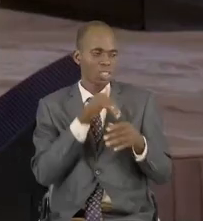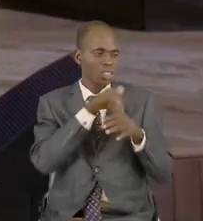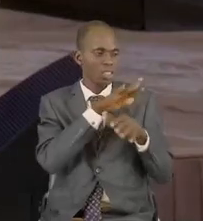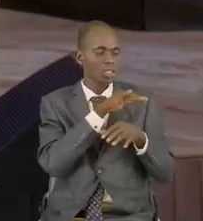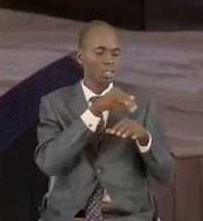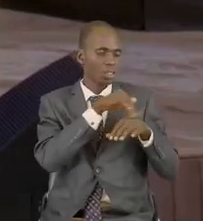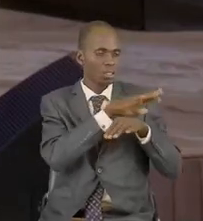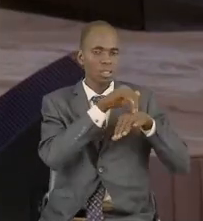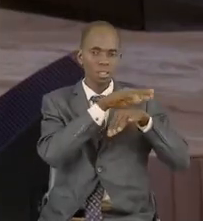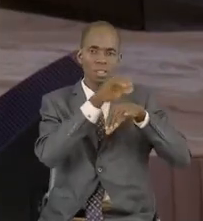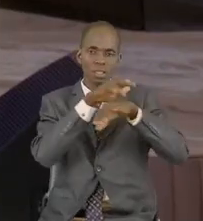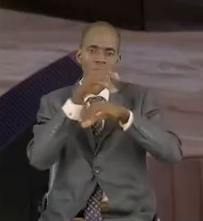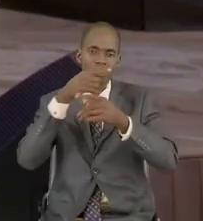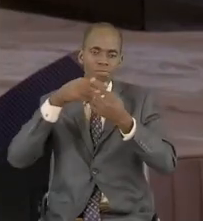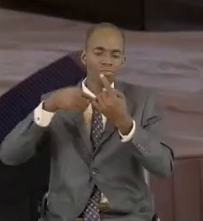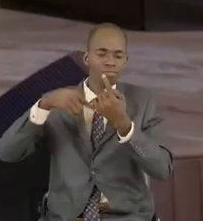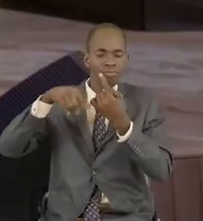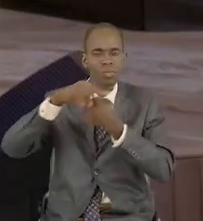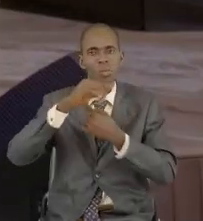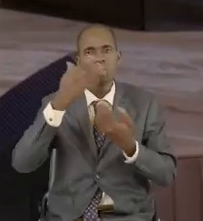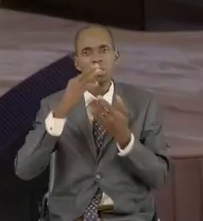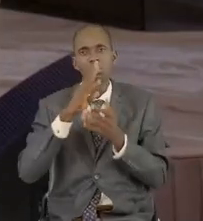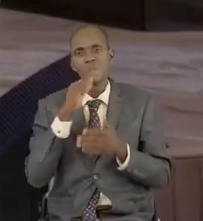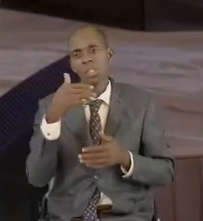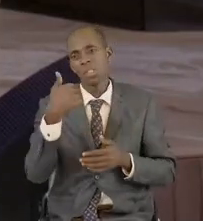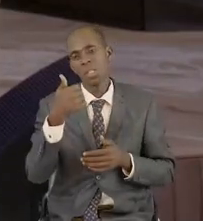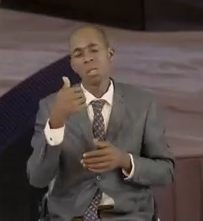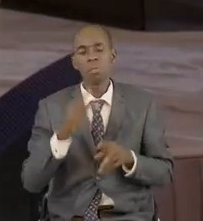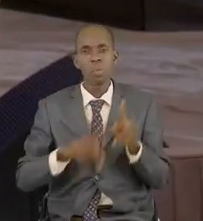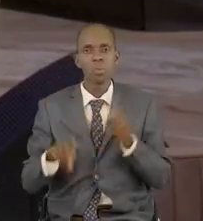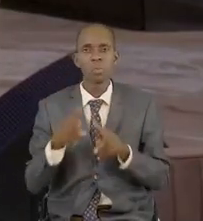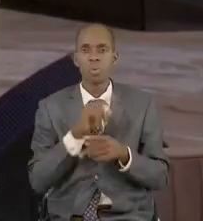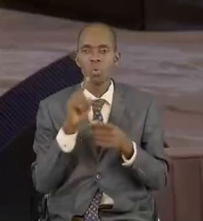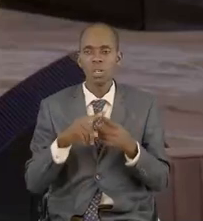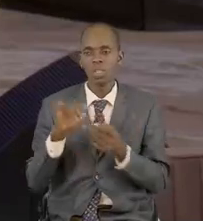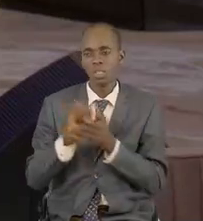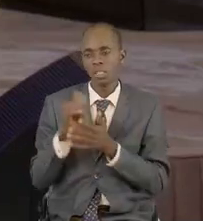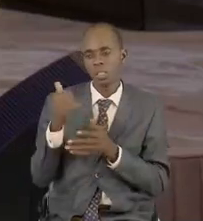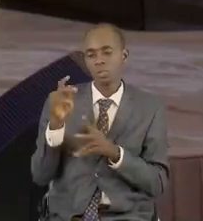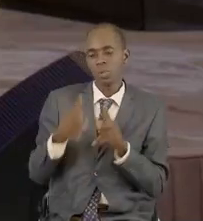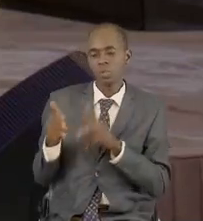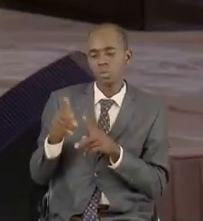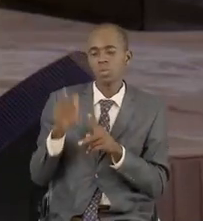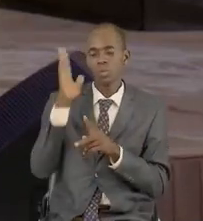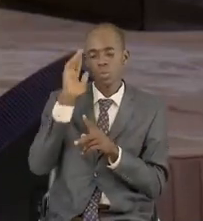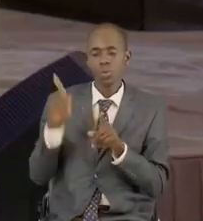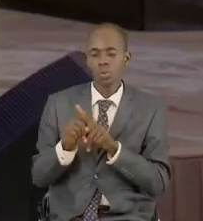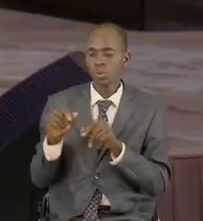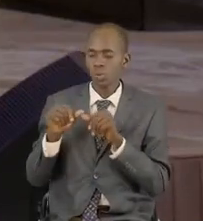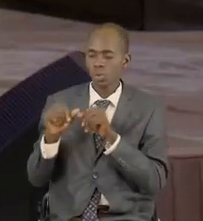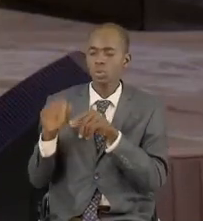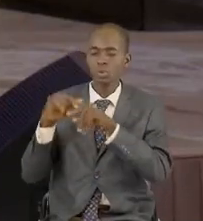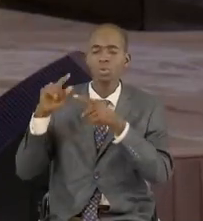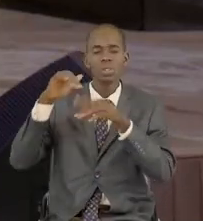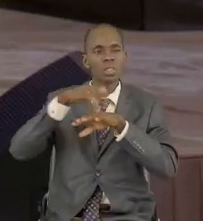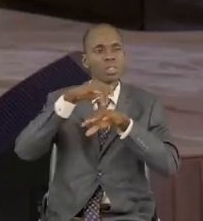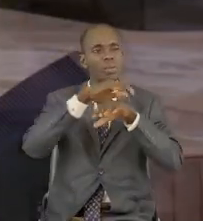d'autres et envoyer ça à vos contacts à 10 personnes arrivées à ces gens-là envoyer ça envoie ça